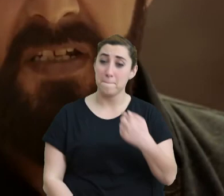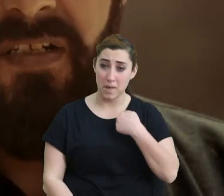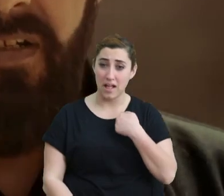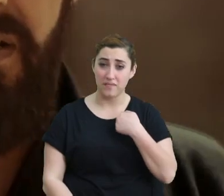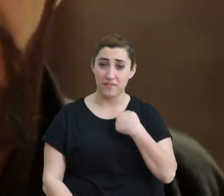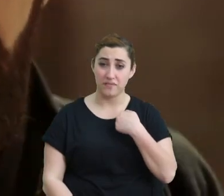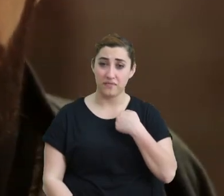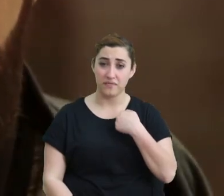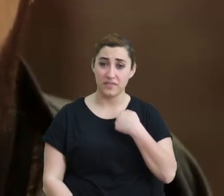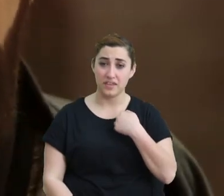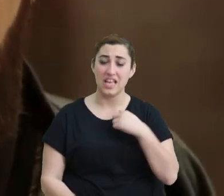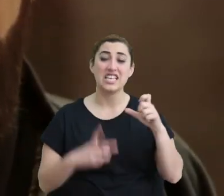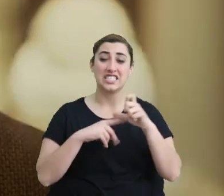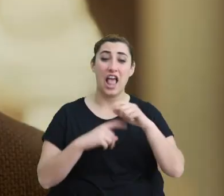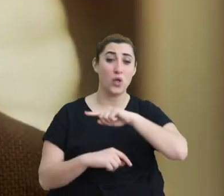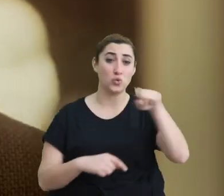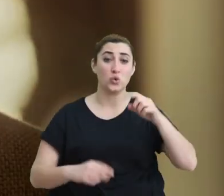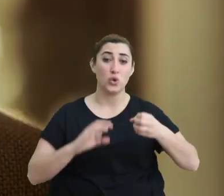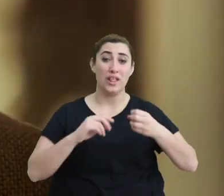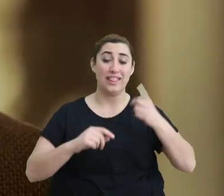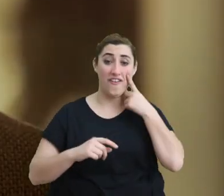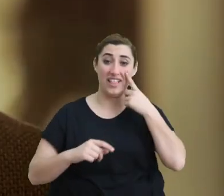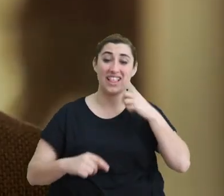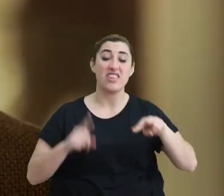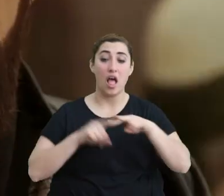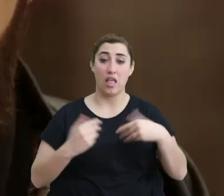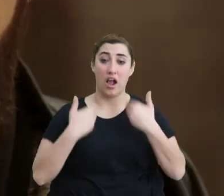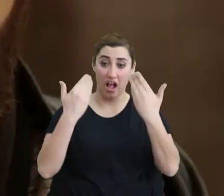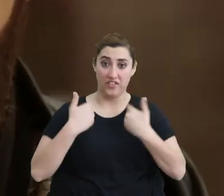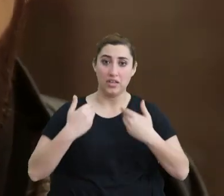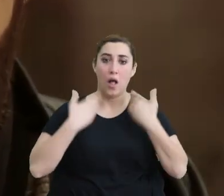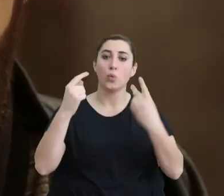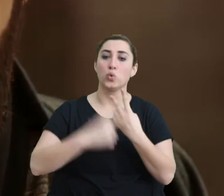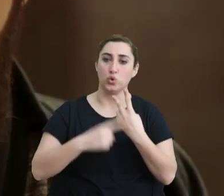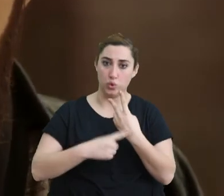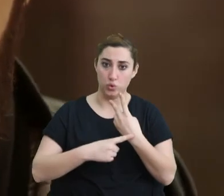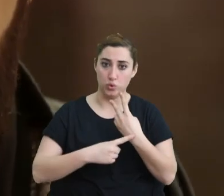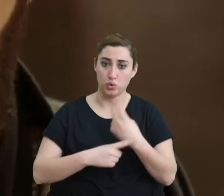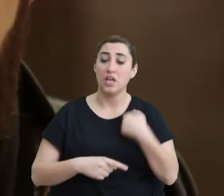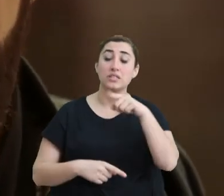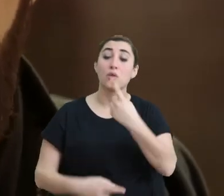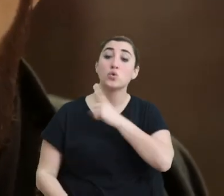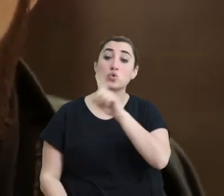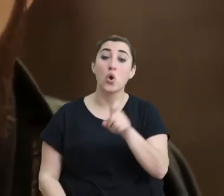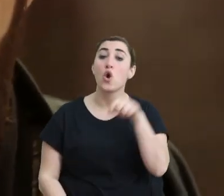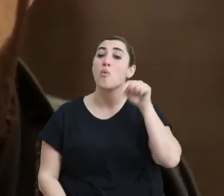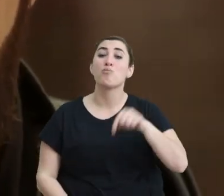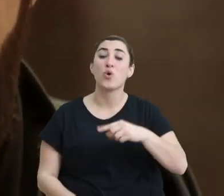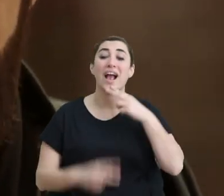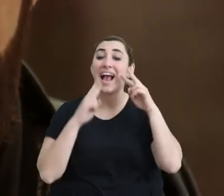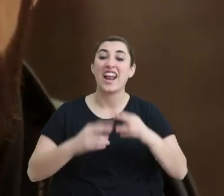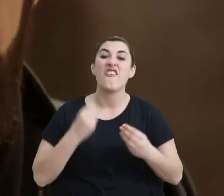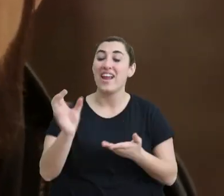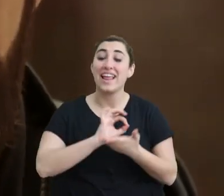Ben Selçuklu Ali'nin Nallıhan Kadısı Kadı Yunus. Sana sorarım, bu